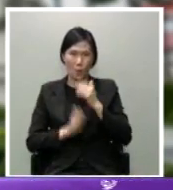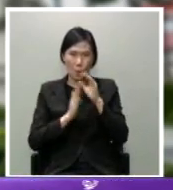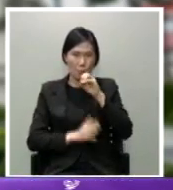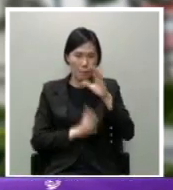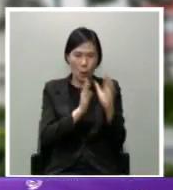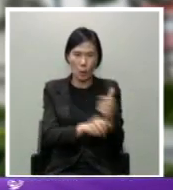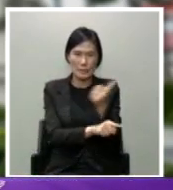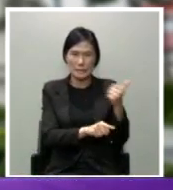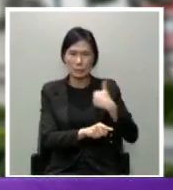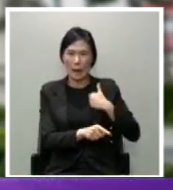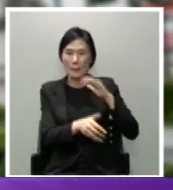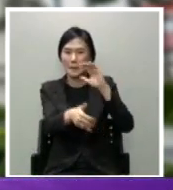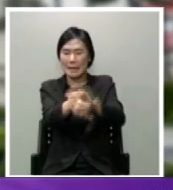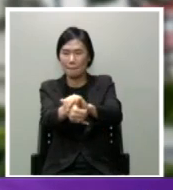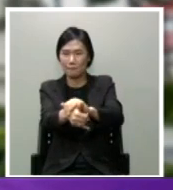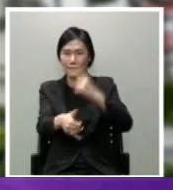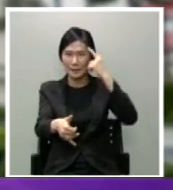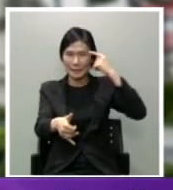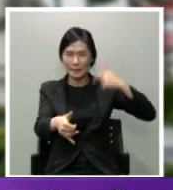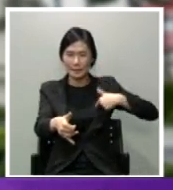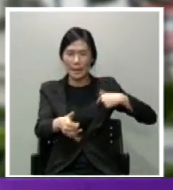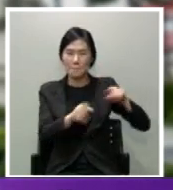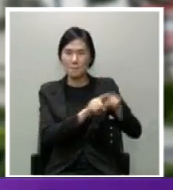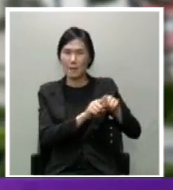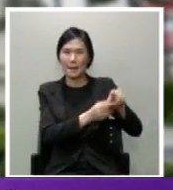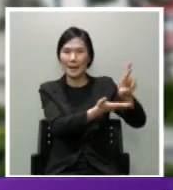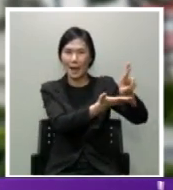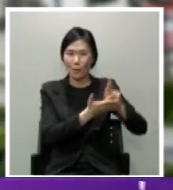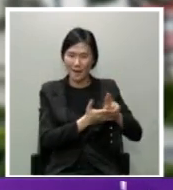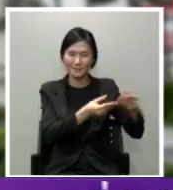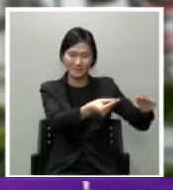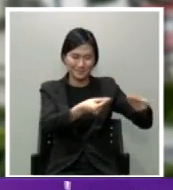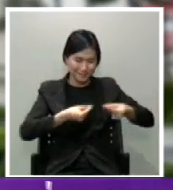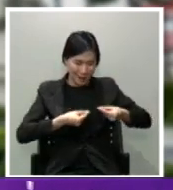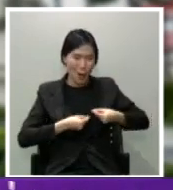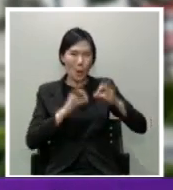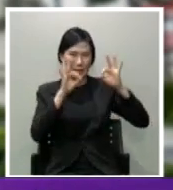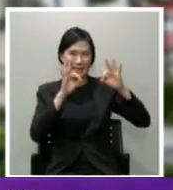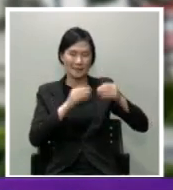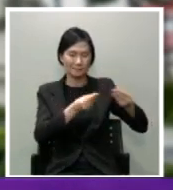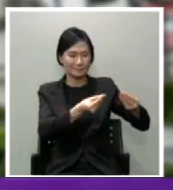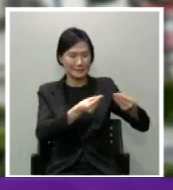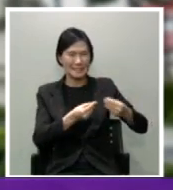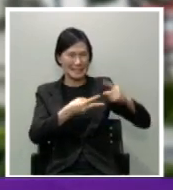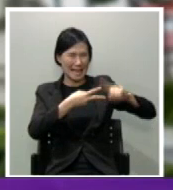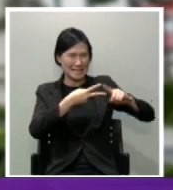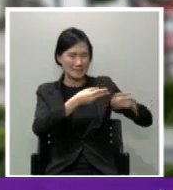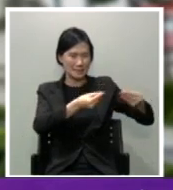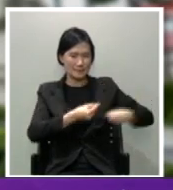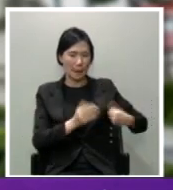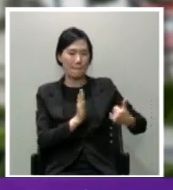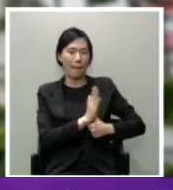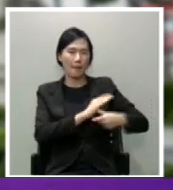มันมีอยู่2ตัวตัวหนึ่งเขาเรียกว่ารางวัลอีกตัวหนึ่งเรียกว่าสินบนรางวัลให้แก่เจ้าหน้า